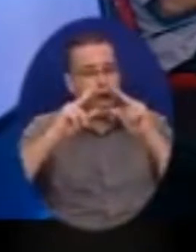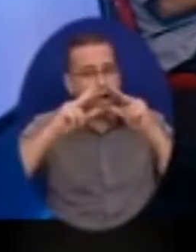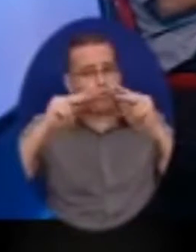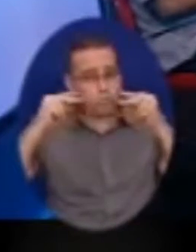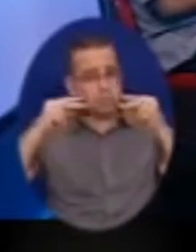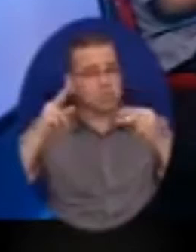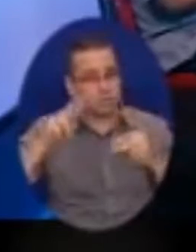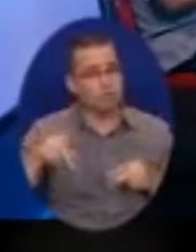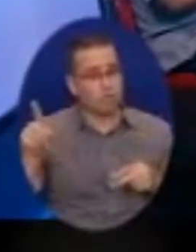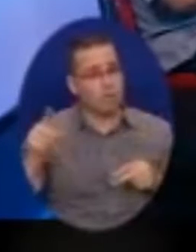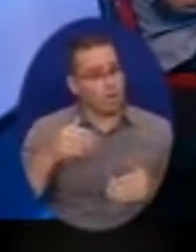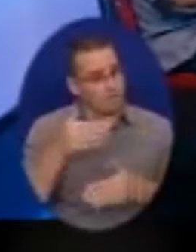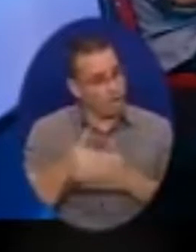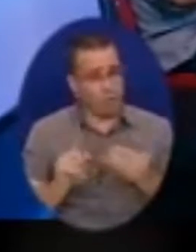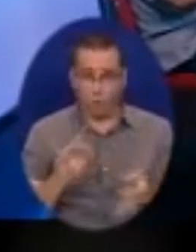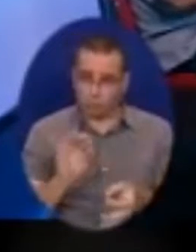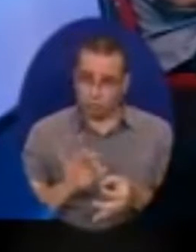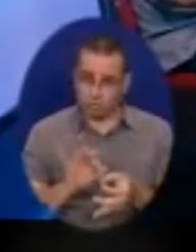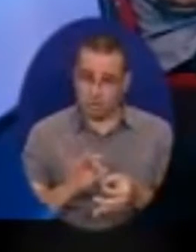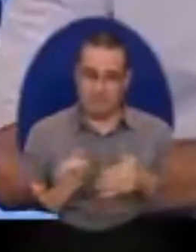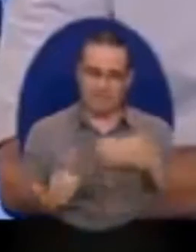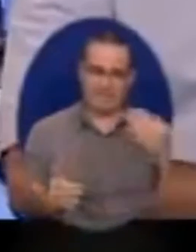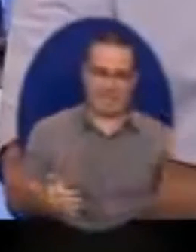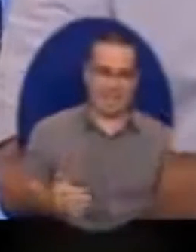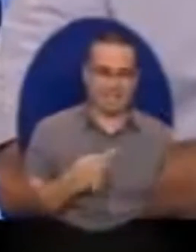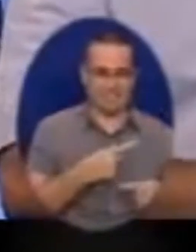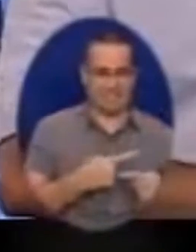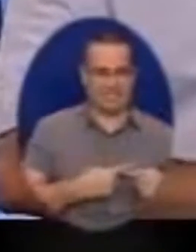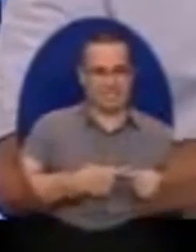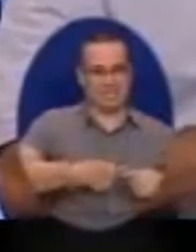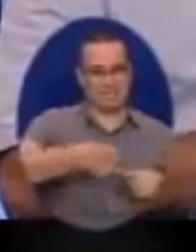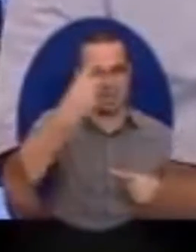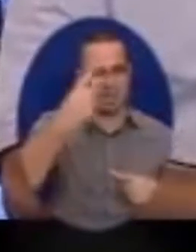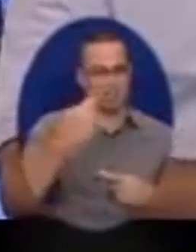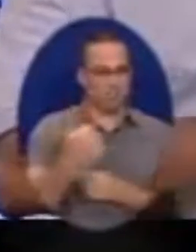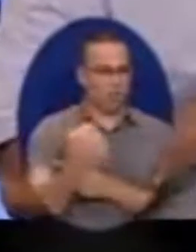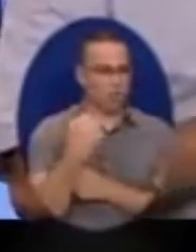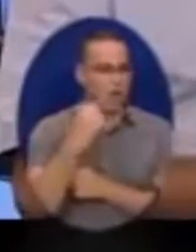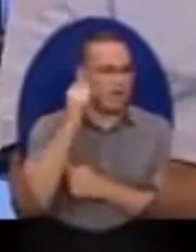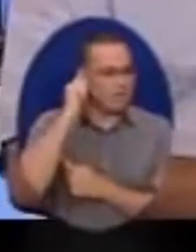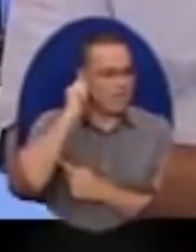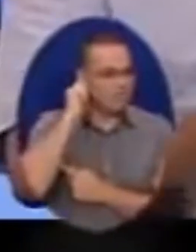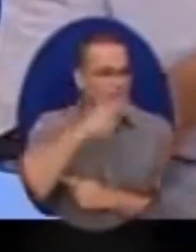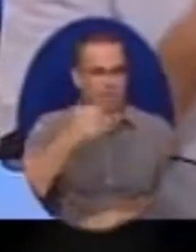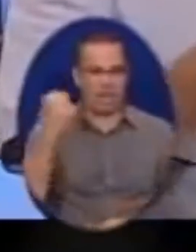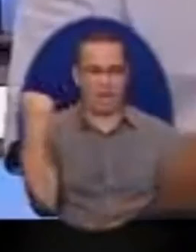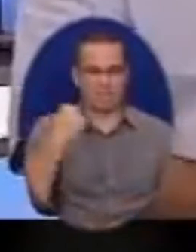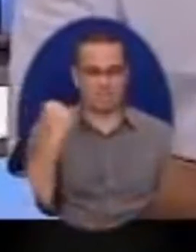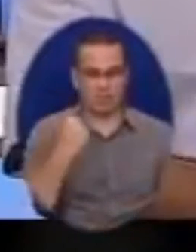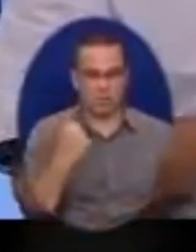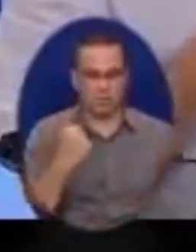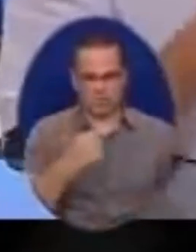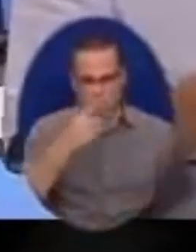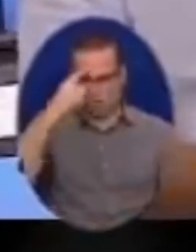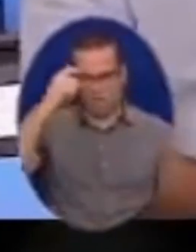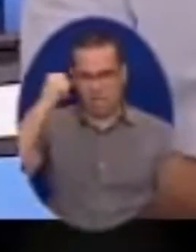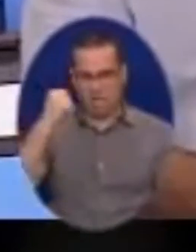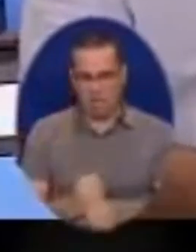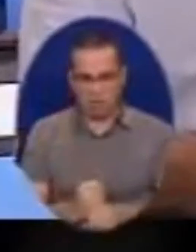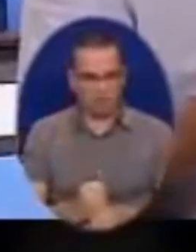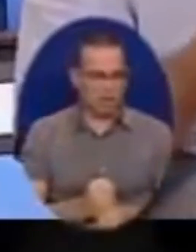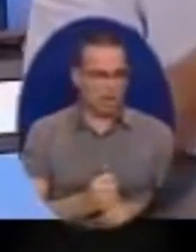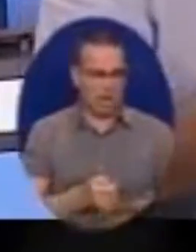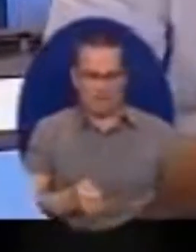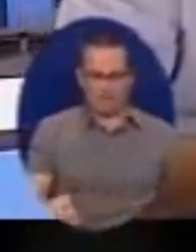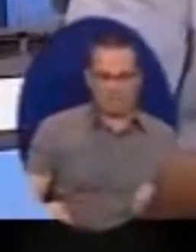לא פשוטים, צריך לומר. מצד אחד זה תהליך של צמיחה, של כוח נשי, חזק, נחוש,